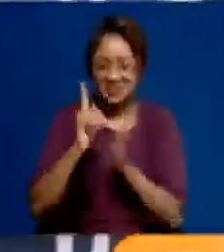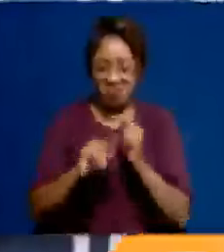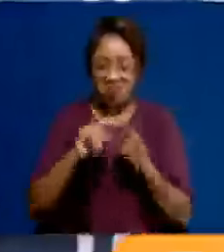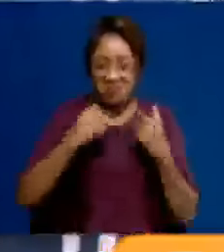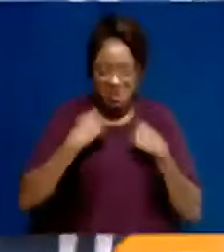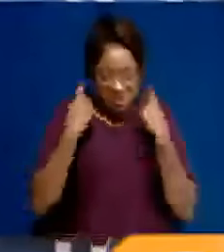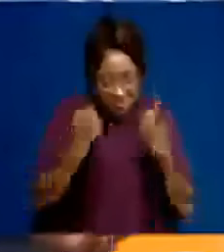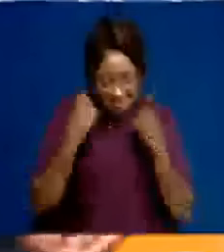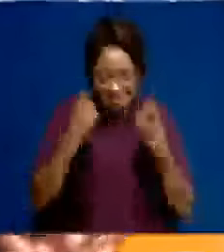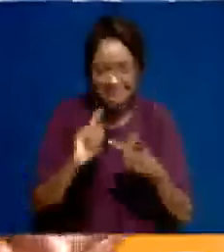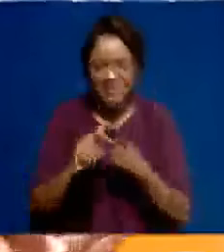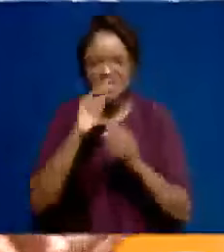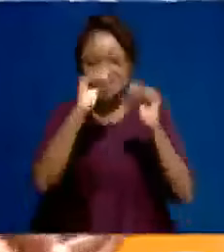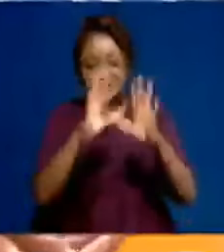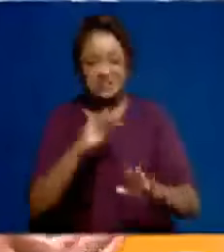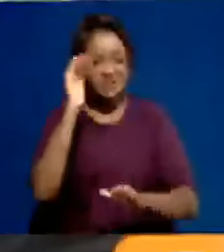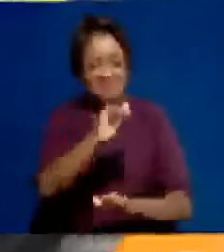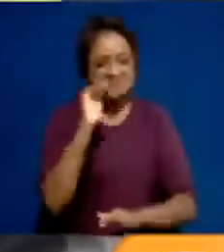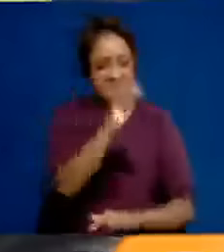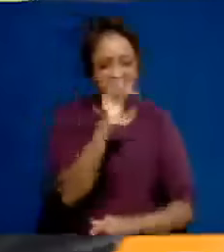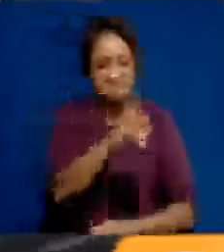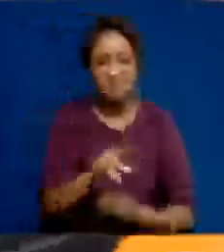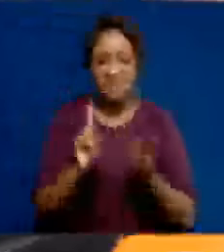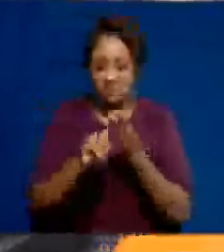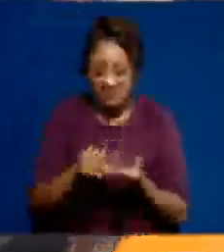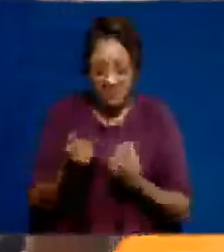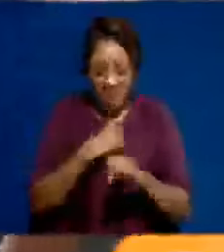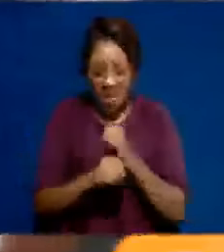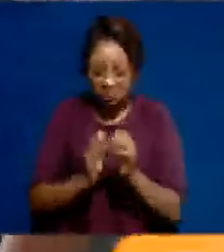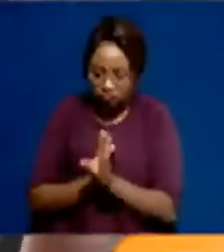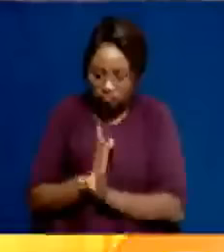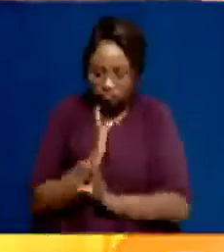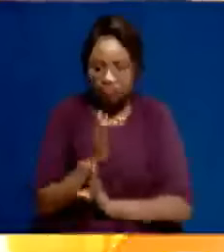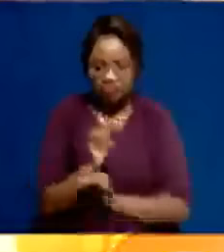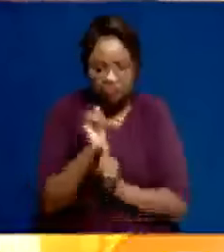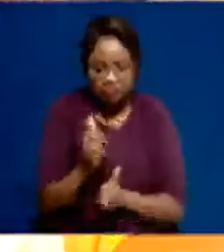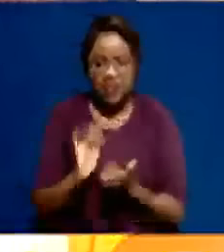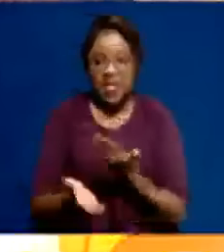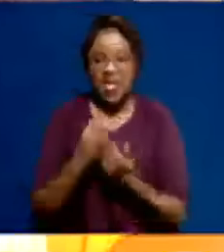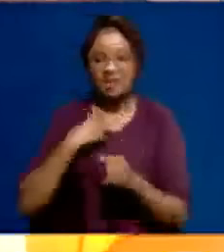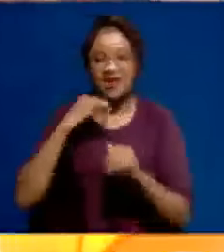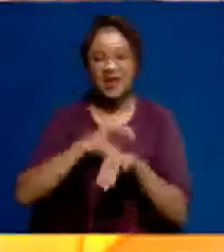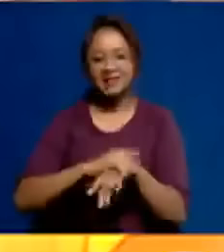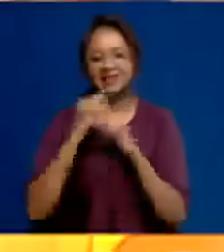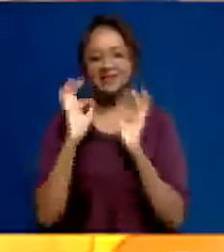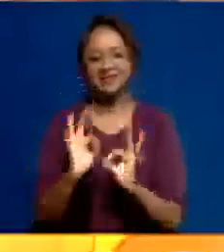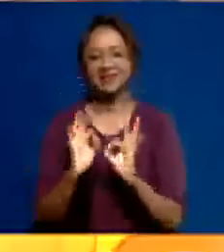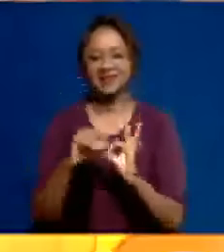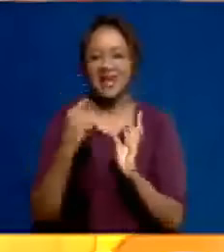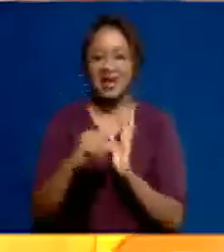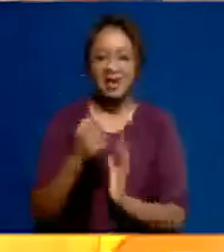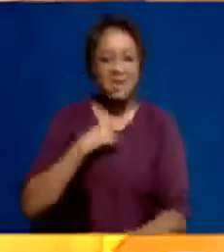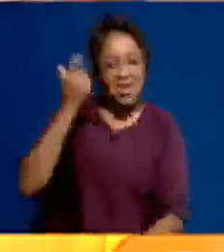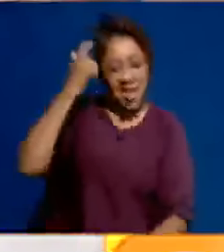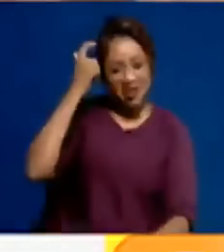maswali na kuwa na nidhamu kulimwezesha kuandikisha matokeo bora. Yeah, I remember in school I used to ask